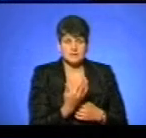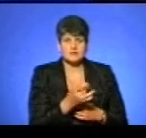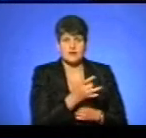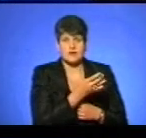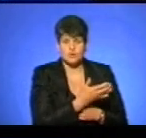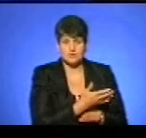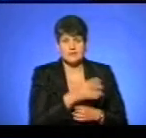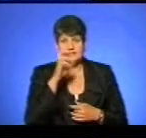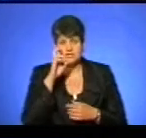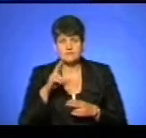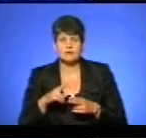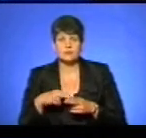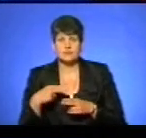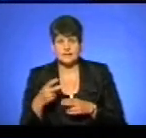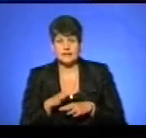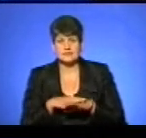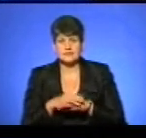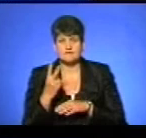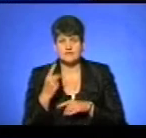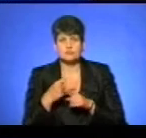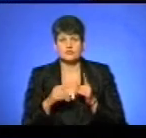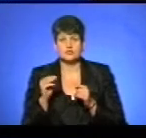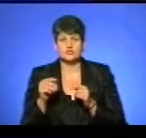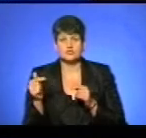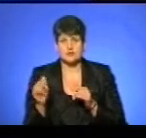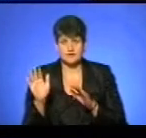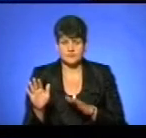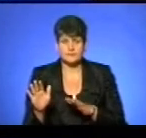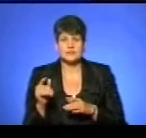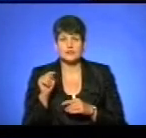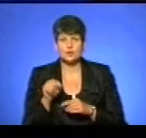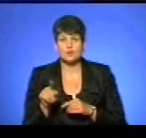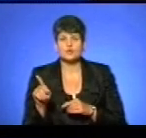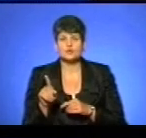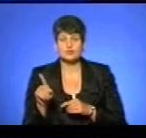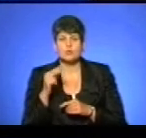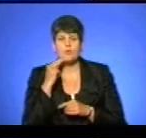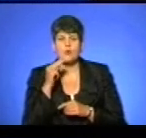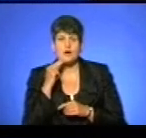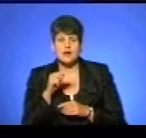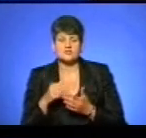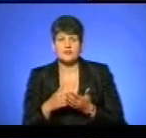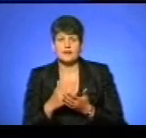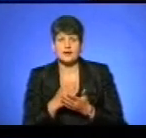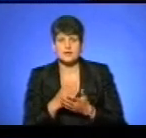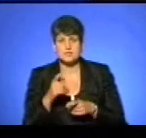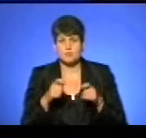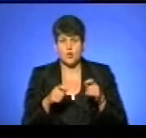Значить, держава відшкодовує для населення 2,5 тисячі гривень. Для того, щоб покращити якість